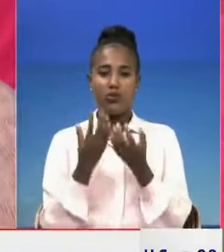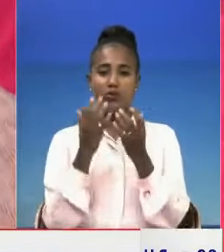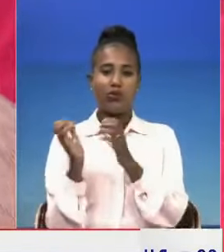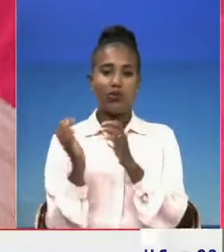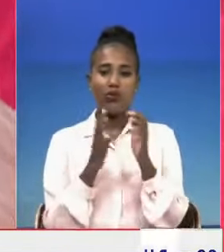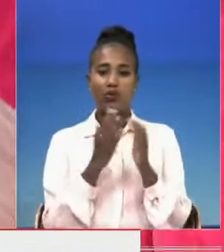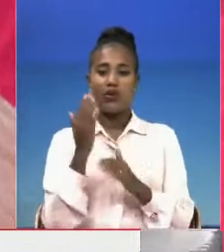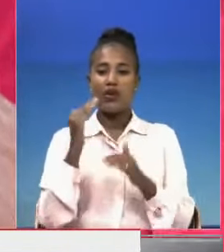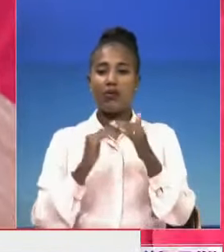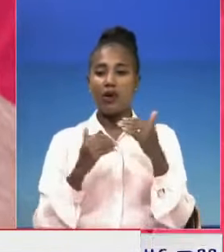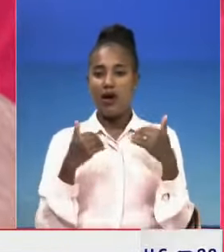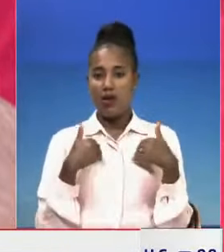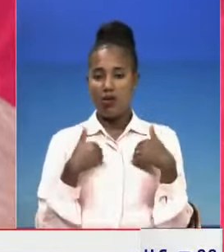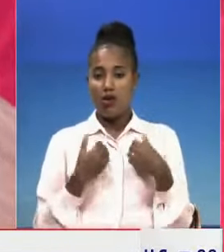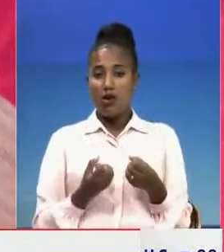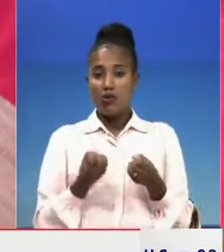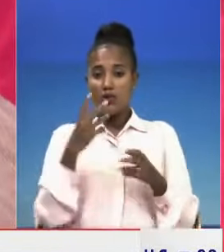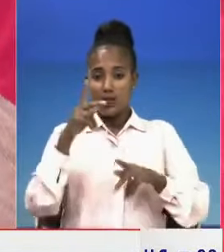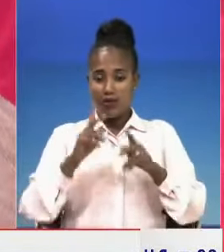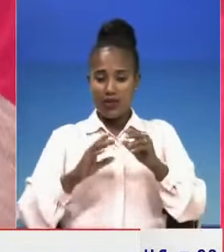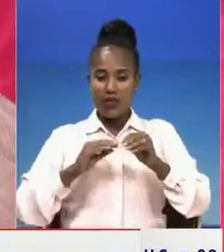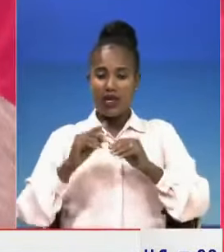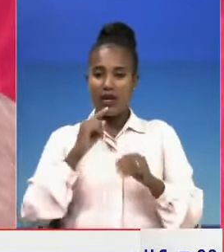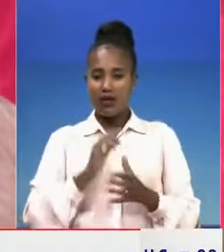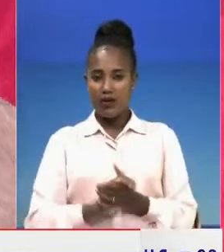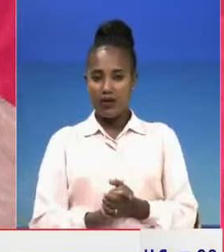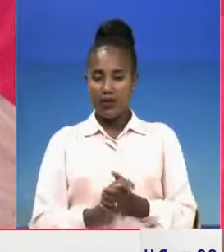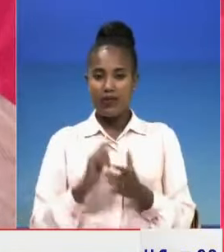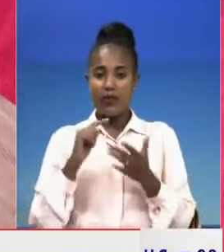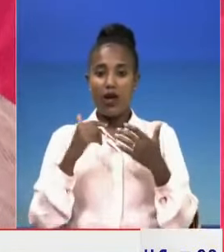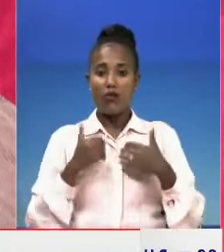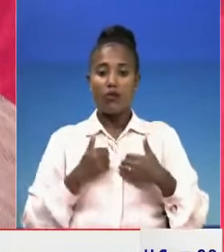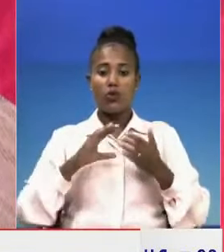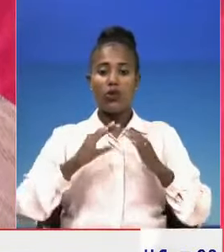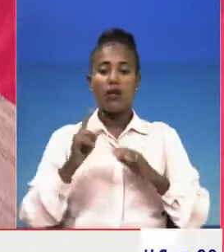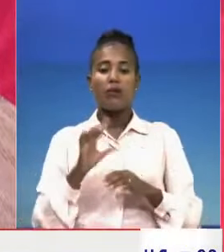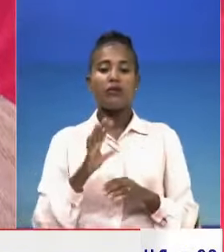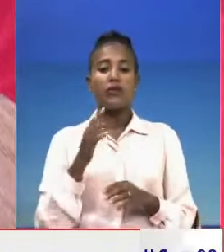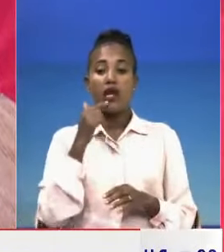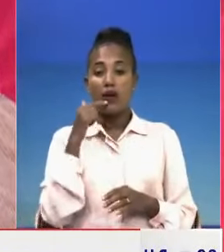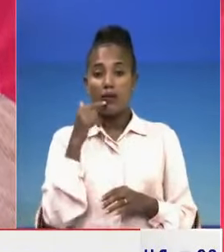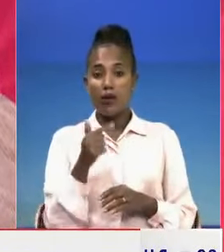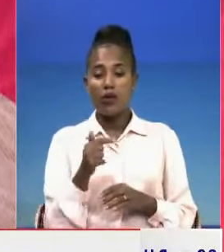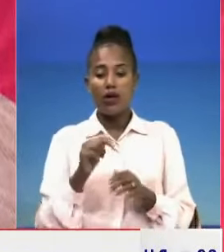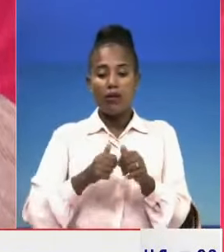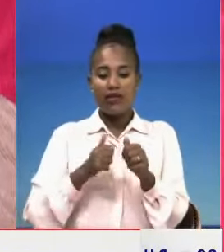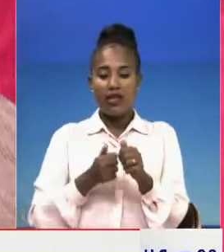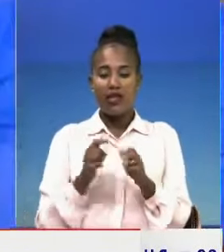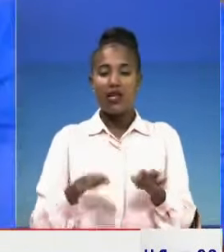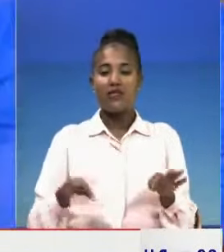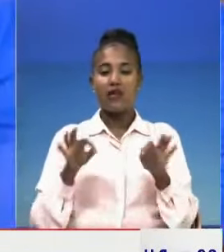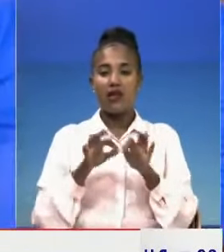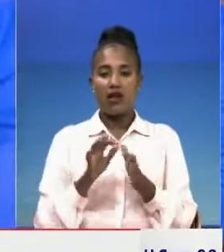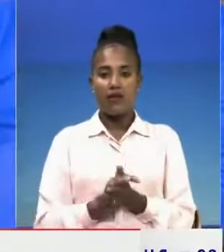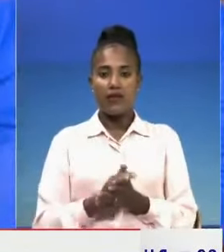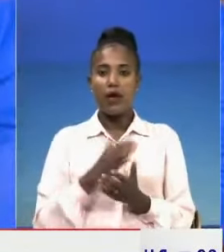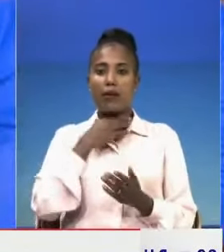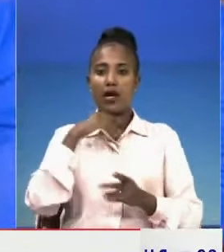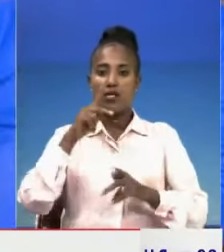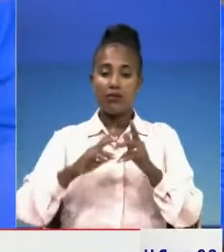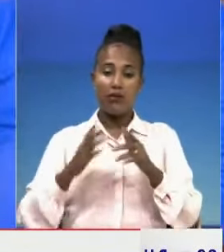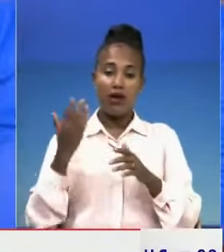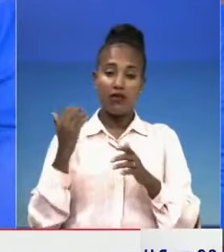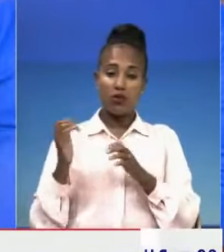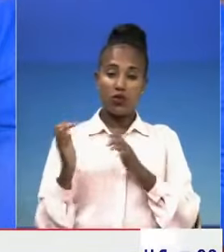በየግንባሩ በየፍሮንቱ ብዙ ህዝብ እየተነቃነቀ ነው። ያሉበት ሁኔታ ምን ይመስላል የሚለውን መከታተል ያስፈልጋል። የአማራ ህዝብ